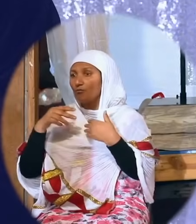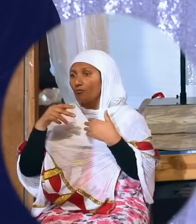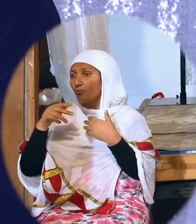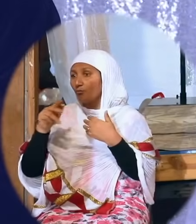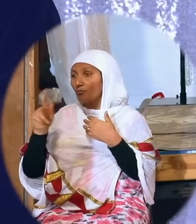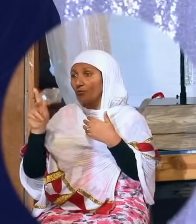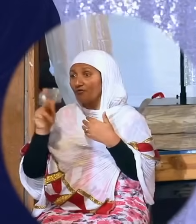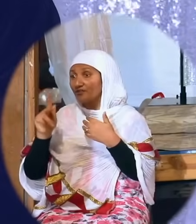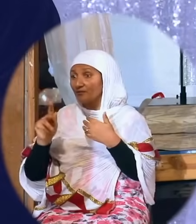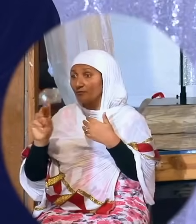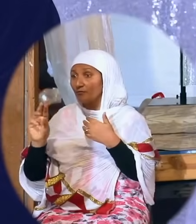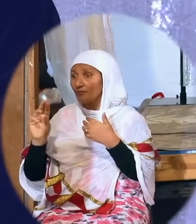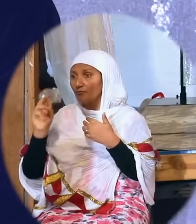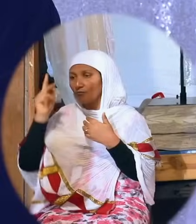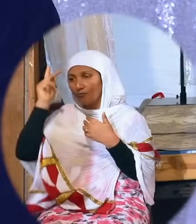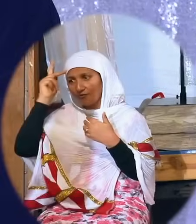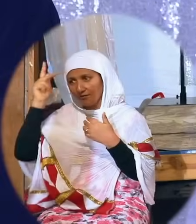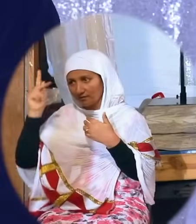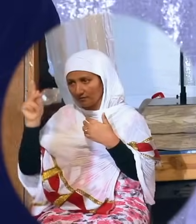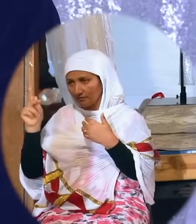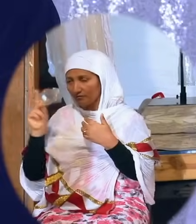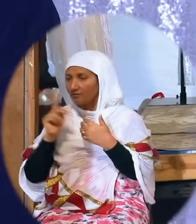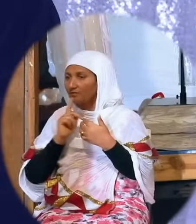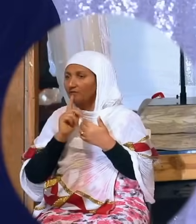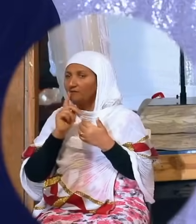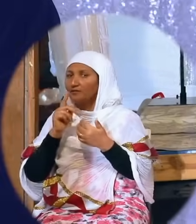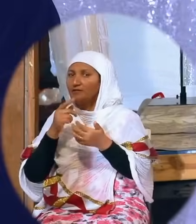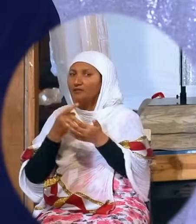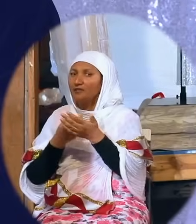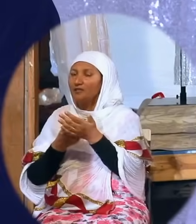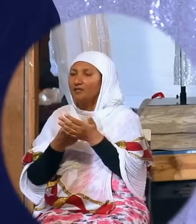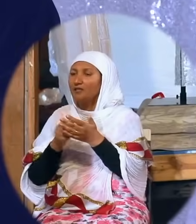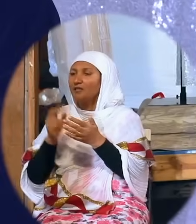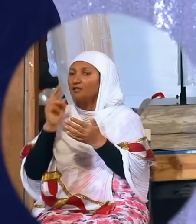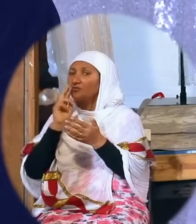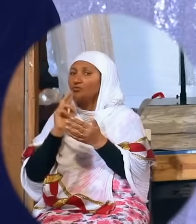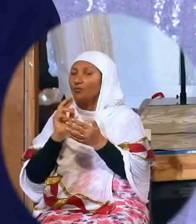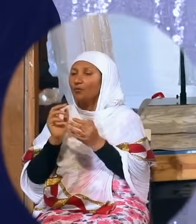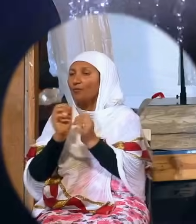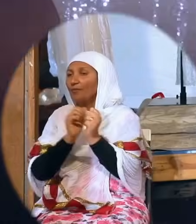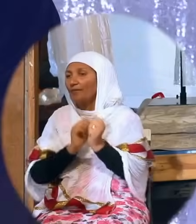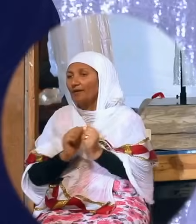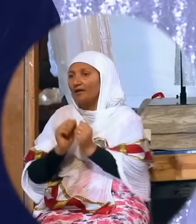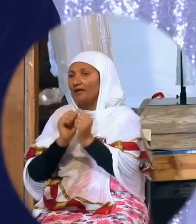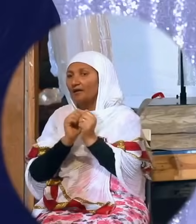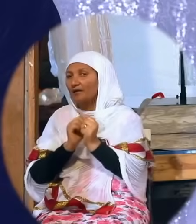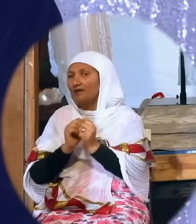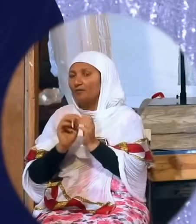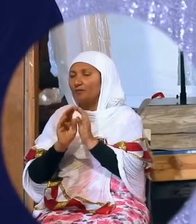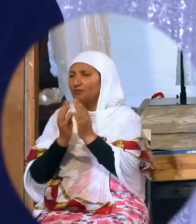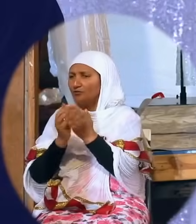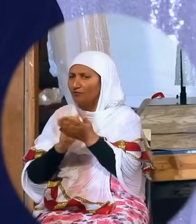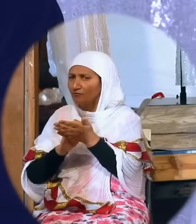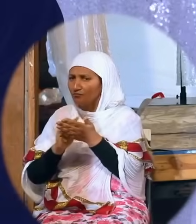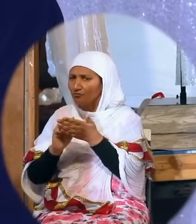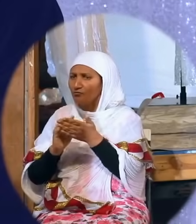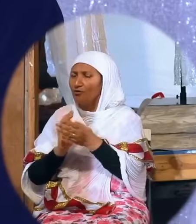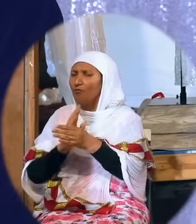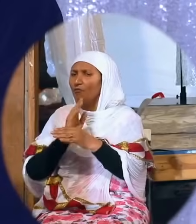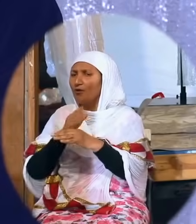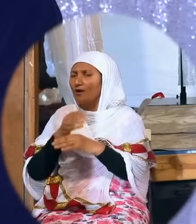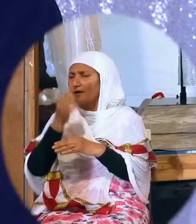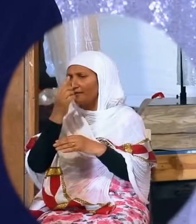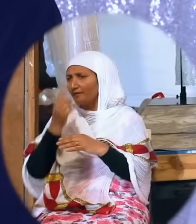ሲጀመር ጀምሮ እና ሐሳቡ ይሄ በጾታ ጋር የተገናኙት አስተምሮች በመጽሐፍ ቅዱስ በኋላም ደግሞ እንደየምነታቸው